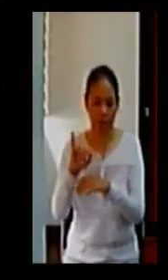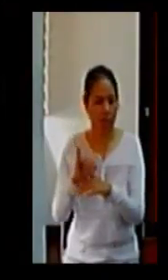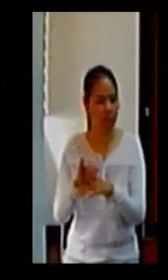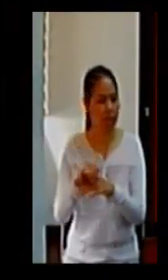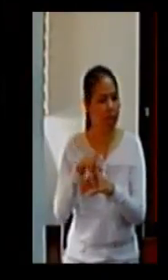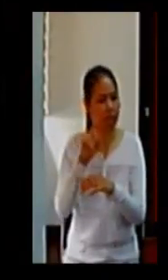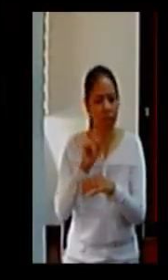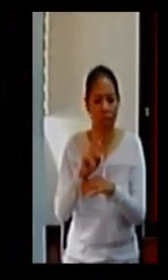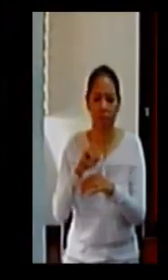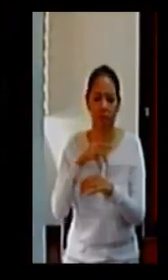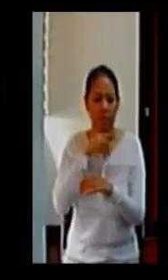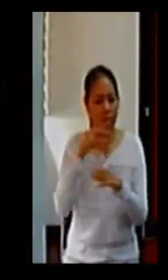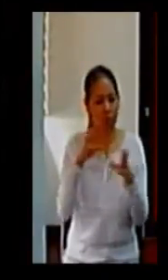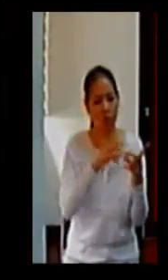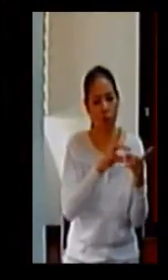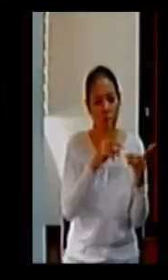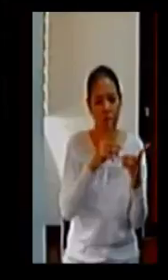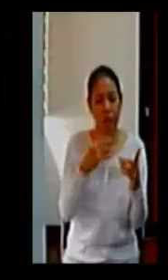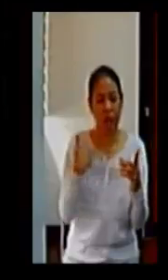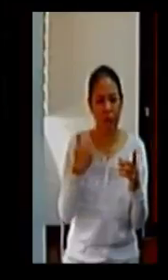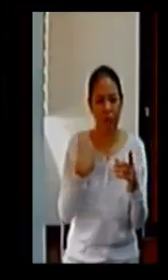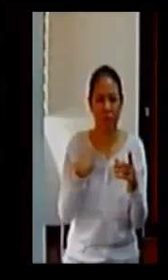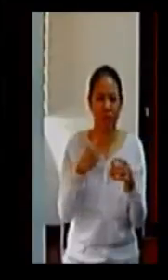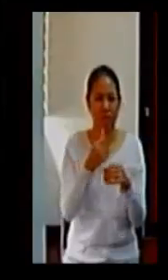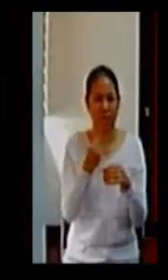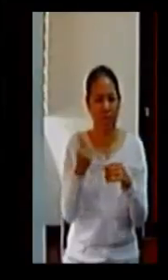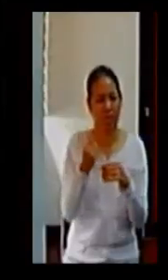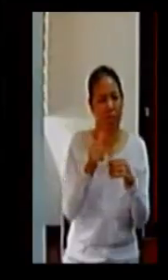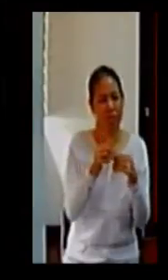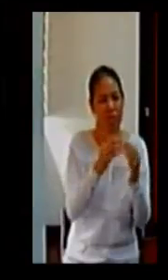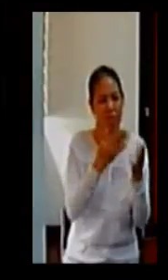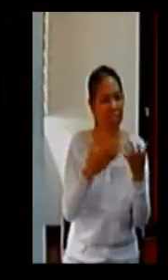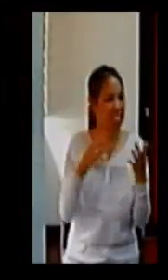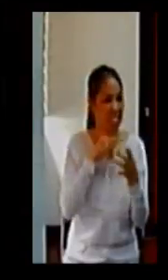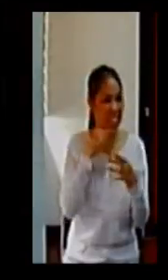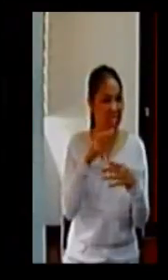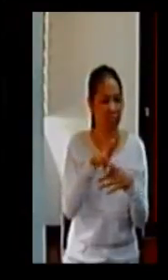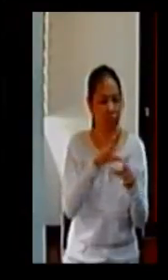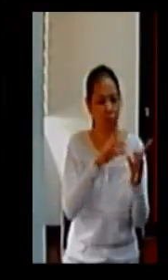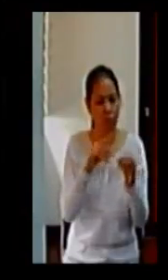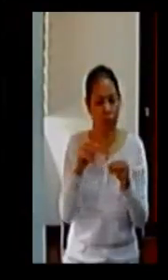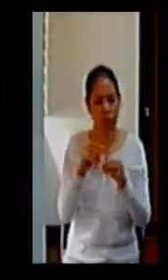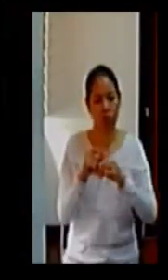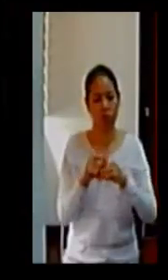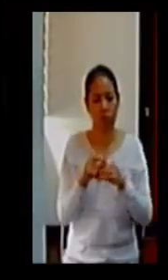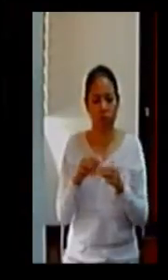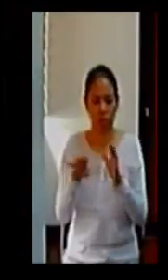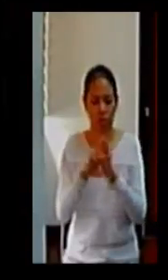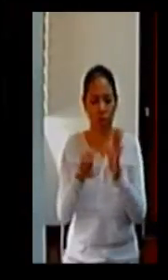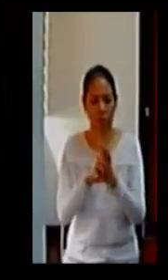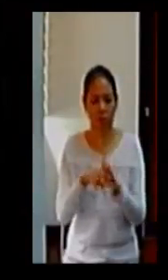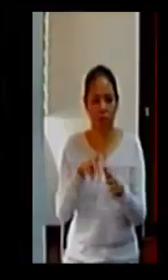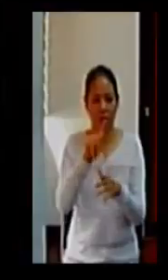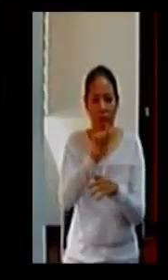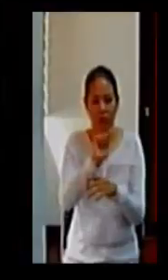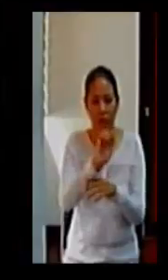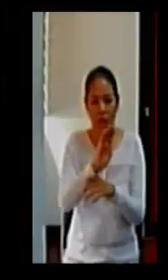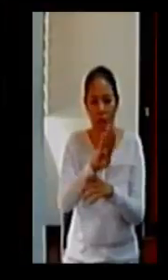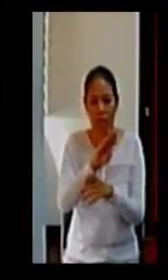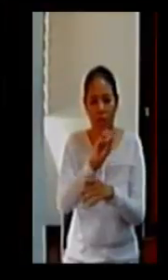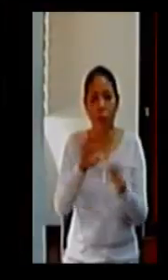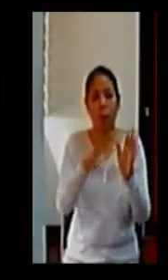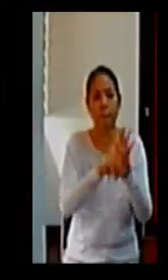ngayon, pag nagbaki na ang isang mumbaki, kahit sabihin mong tabu na kakain ka ng mga isda o mga